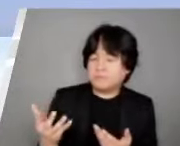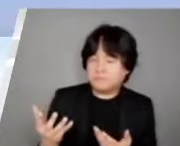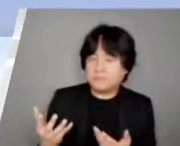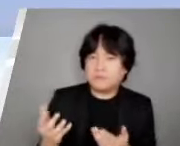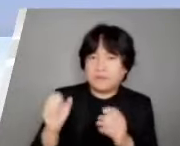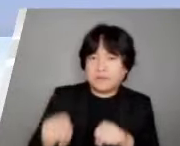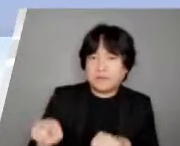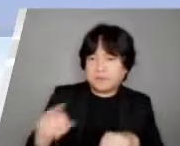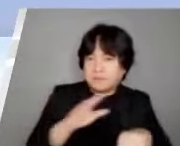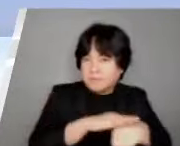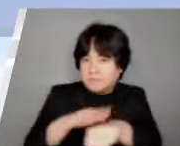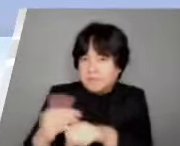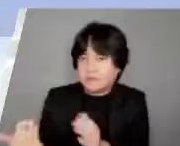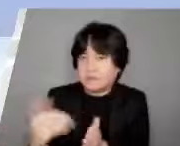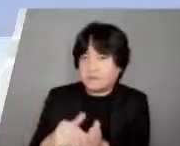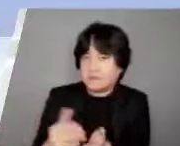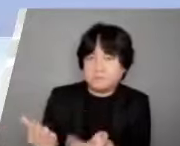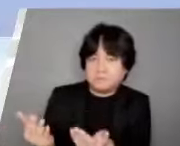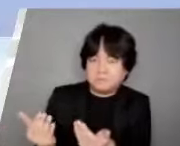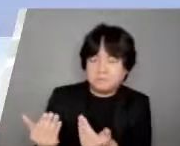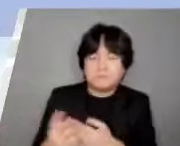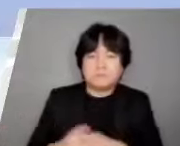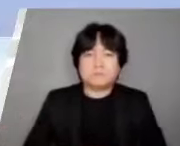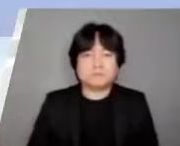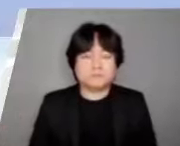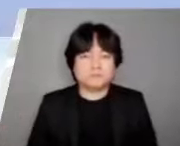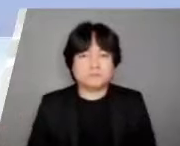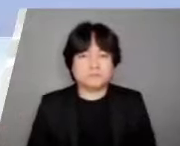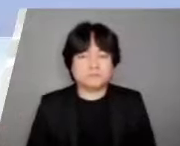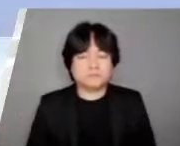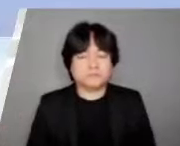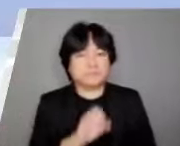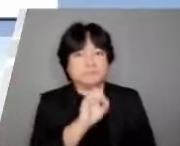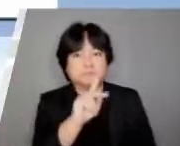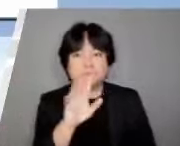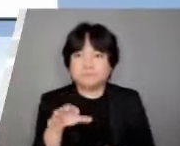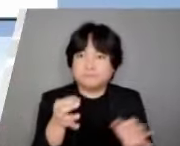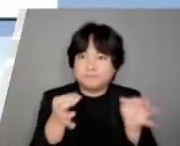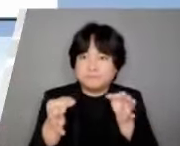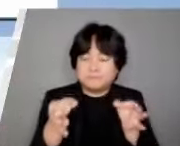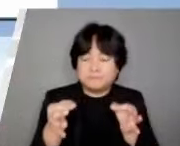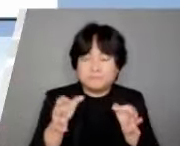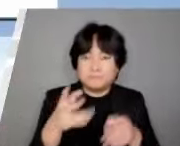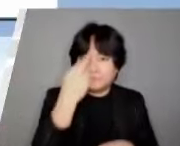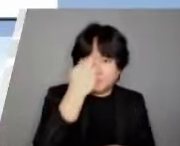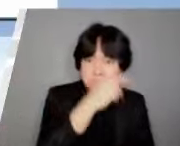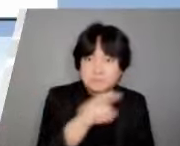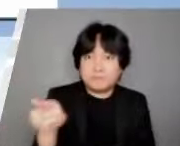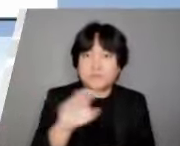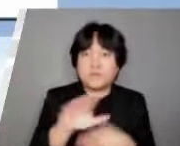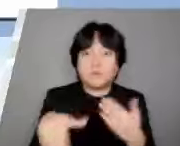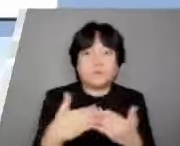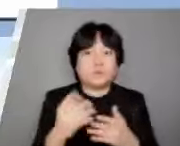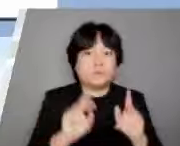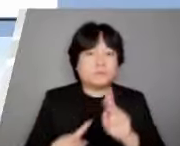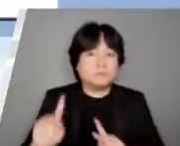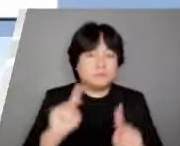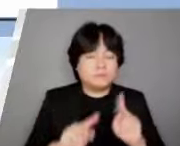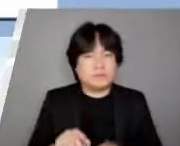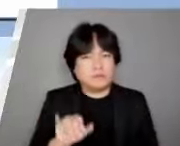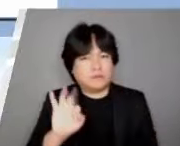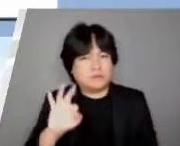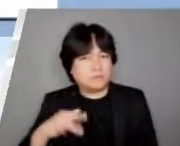itong vag na mula sa taal sa inyo pong pagkakataon Okay so again we remind people na kapag meron silang naobserve na